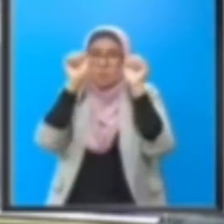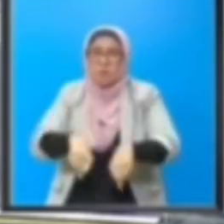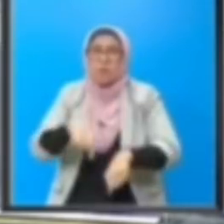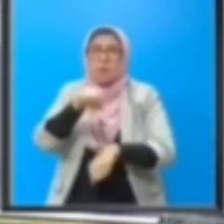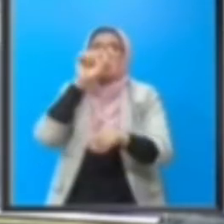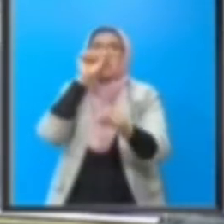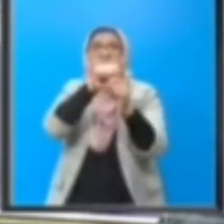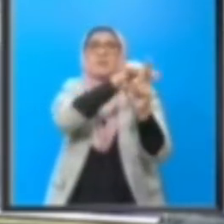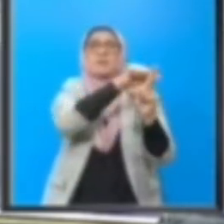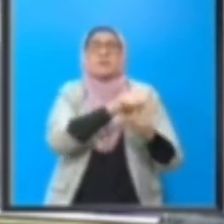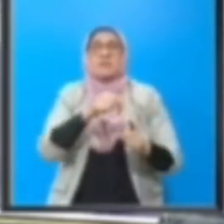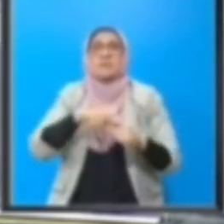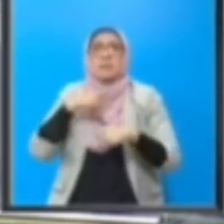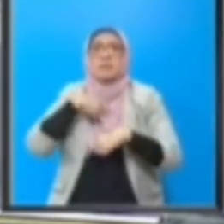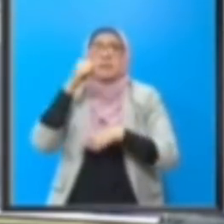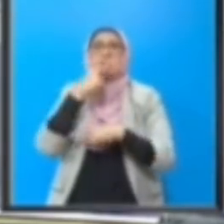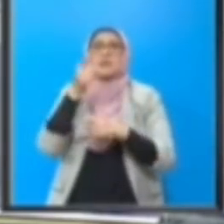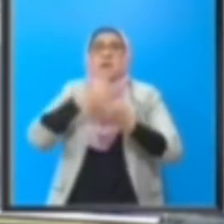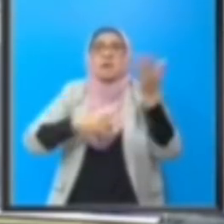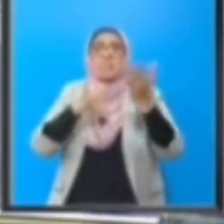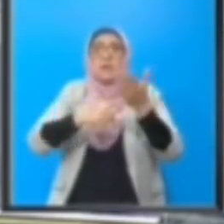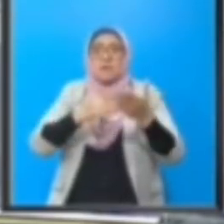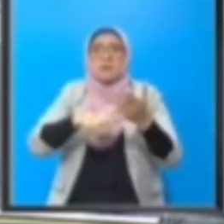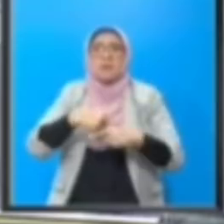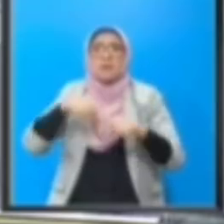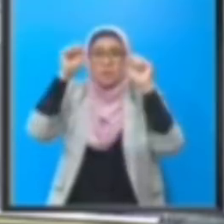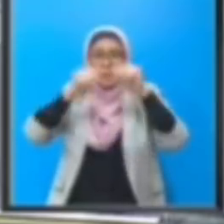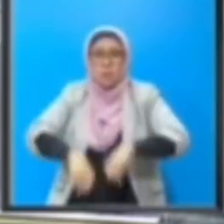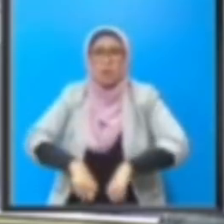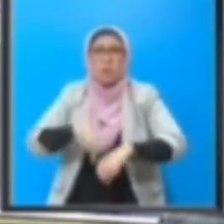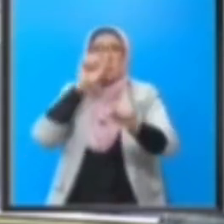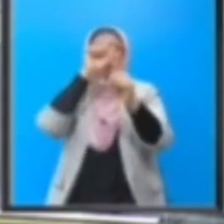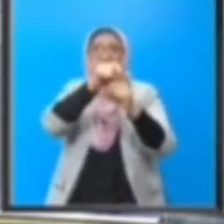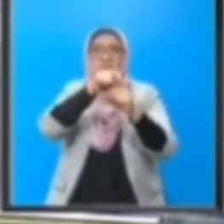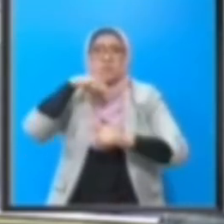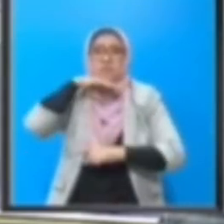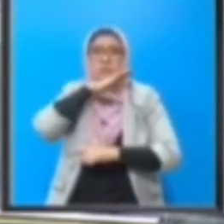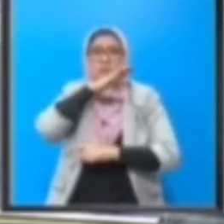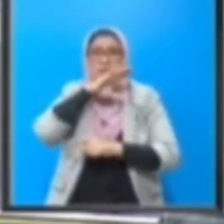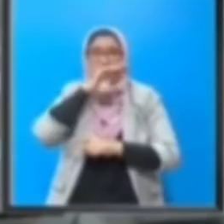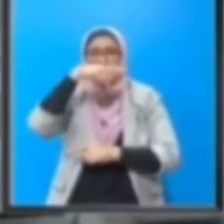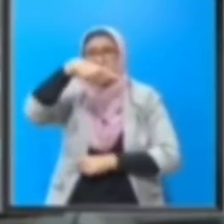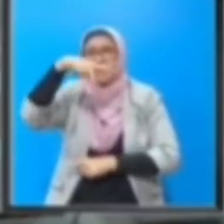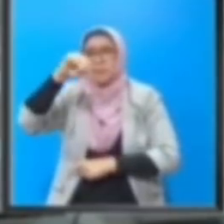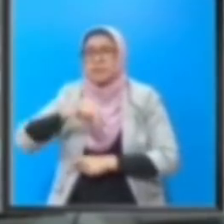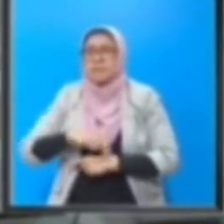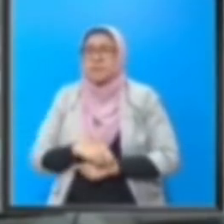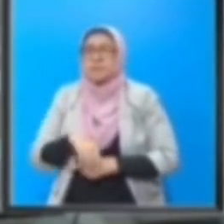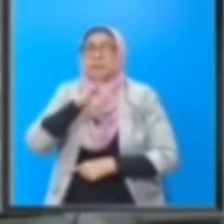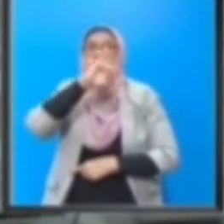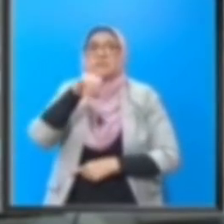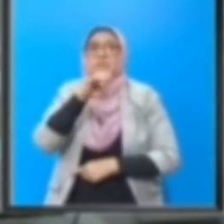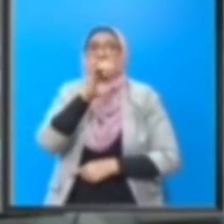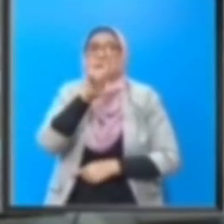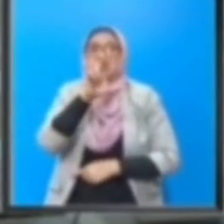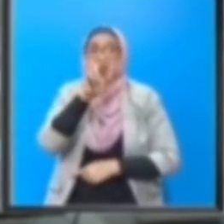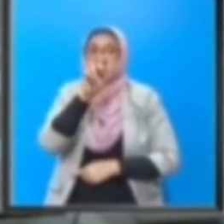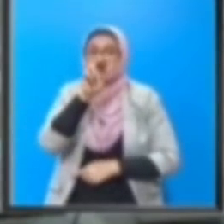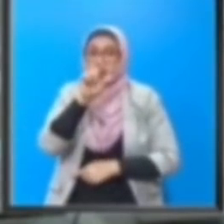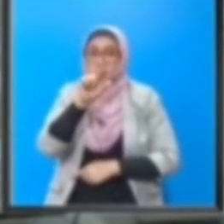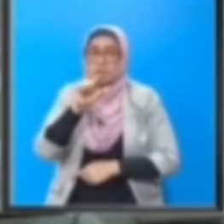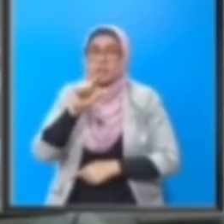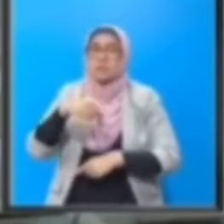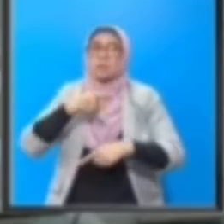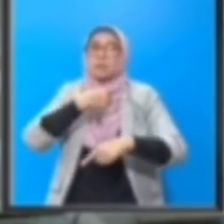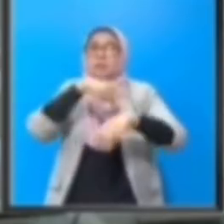apa-apa perkara lagi yang boleh ditipu oleh PN. Baik, Jelutong. Kita terima apa yang telah dijangka. Sebab itu